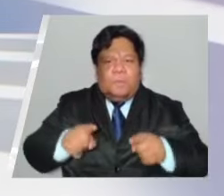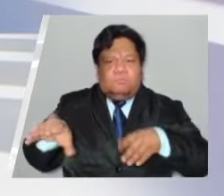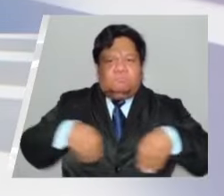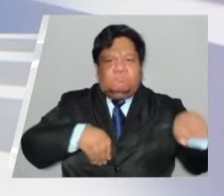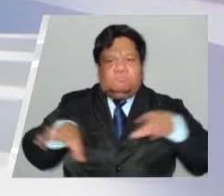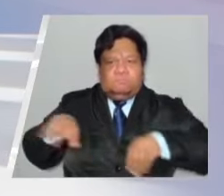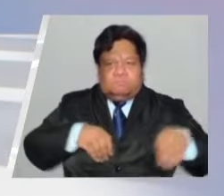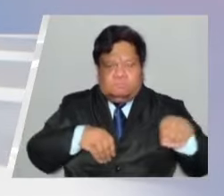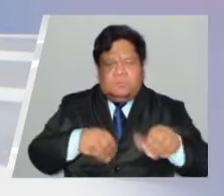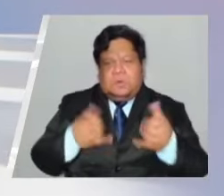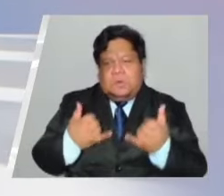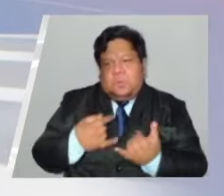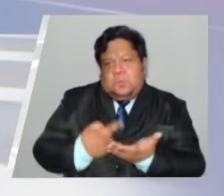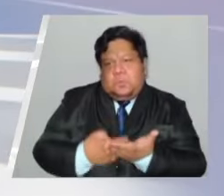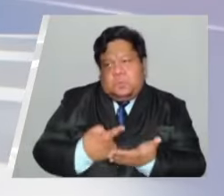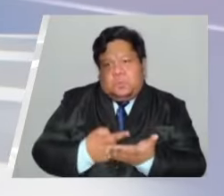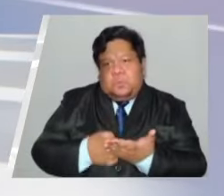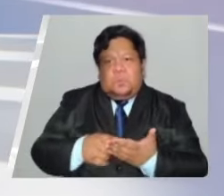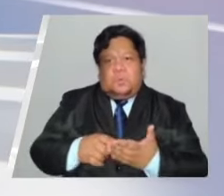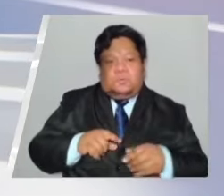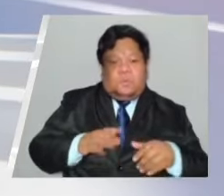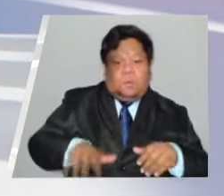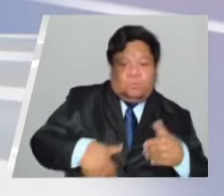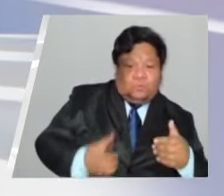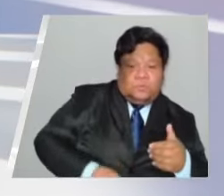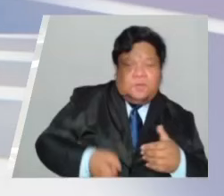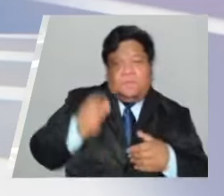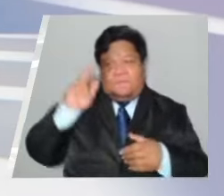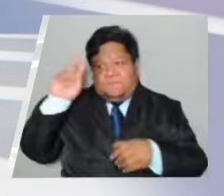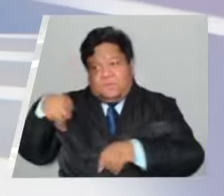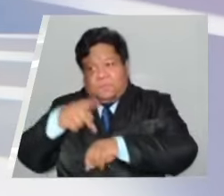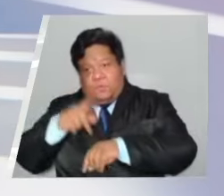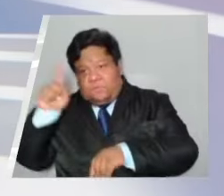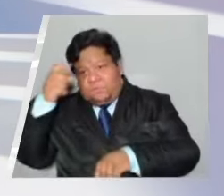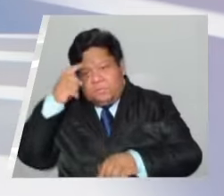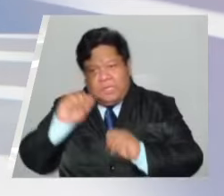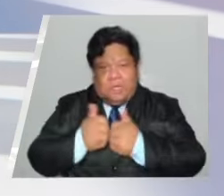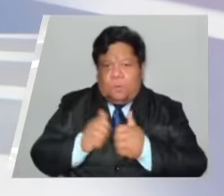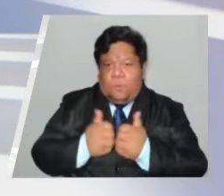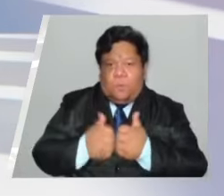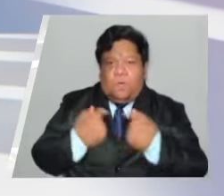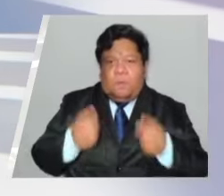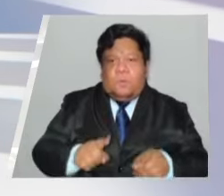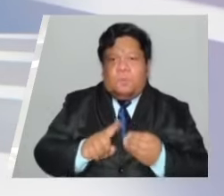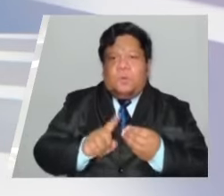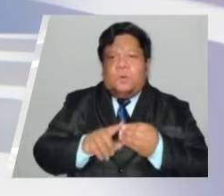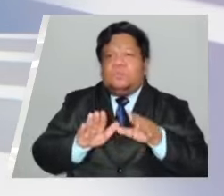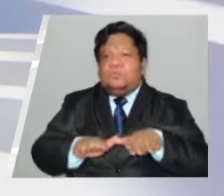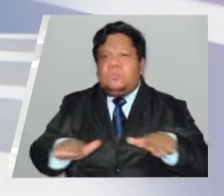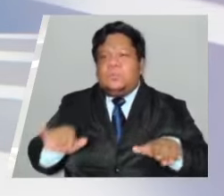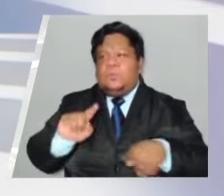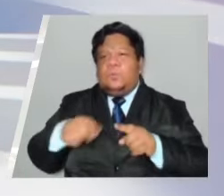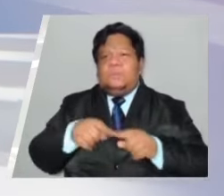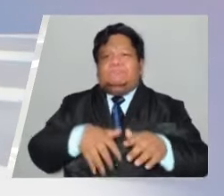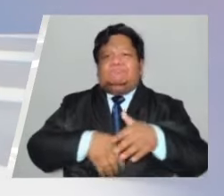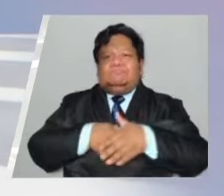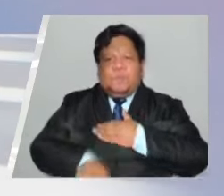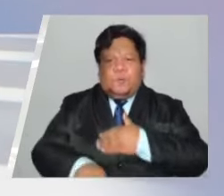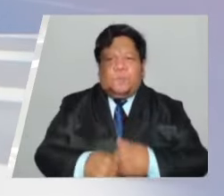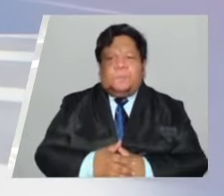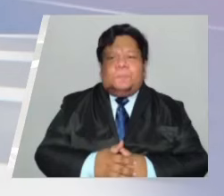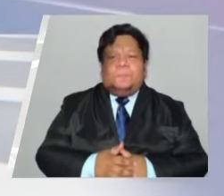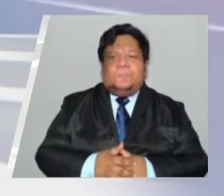ng mga gobyerno ng Pilipinas at Cambodia ang magiging kapalaran ng mga bata sa oras na isilang ang lahat ng ito.